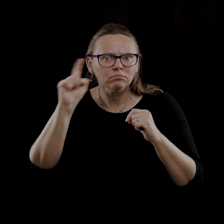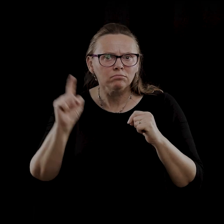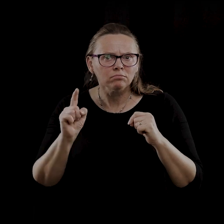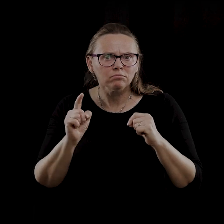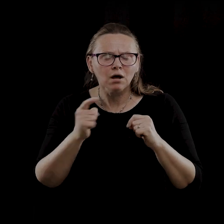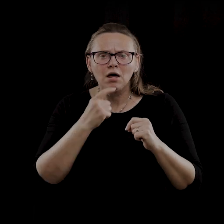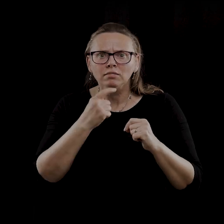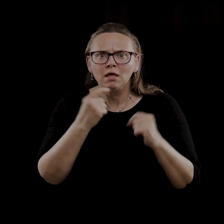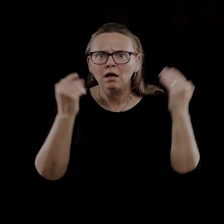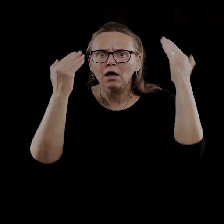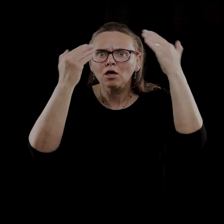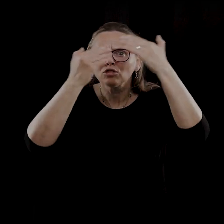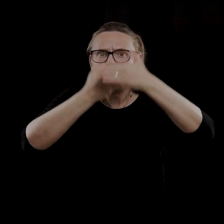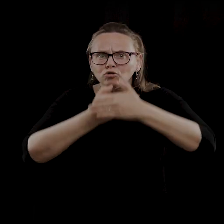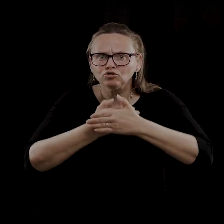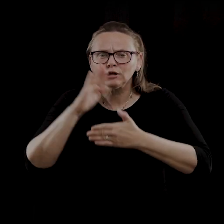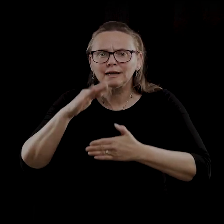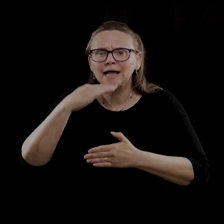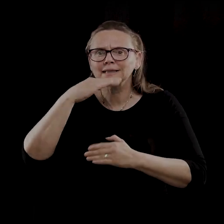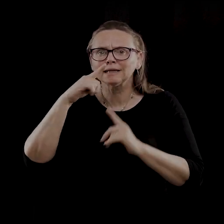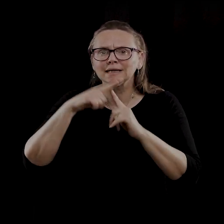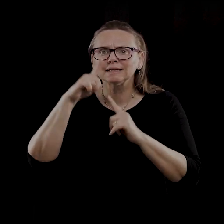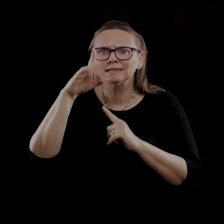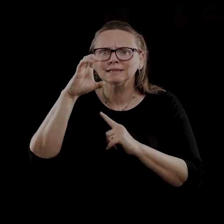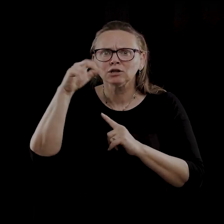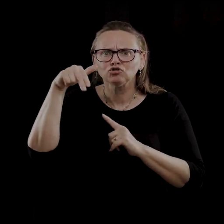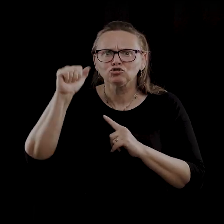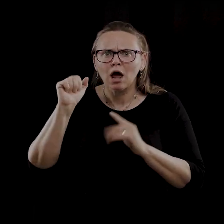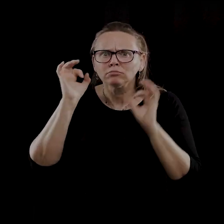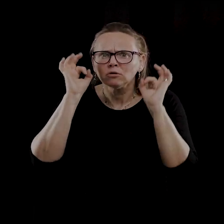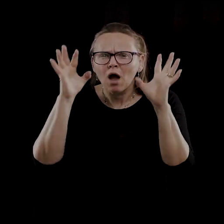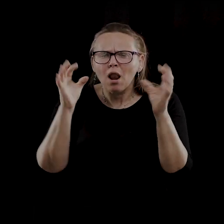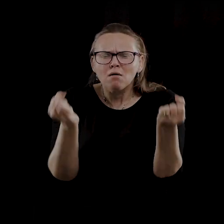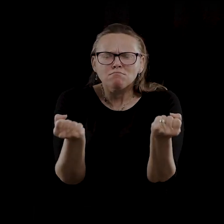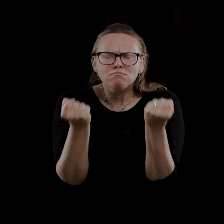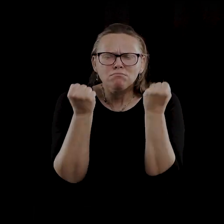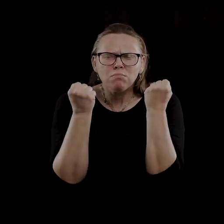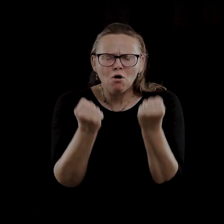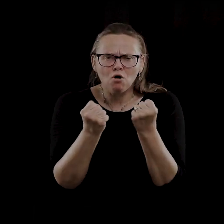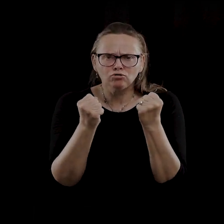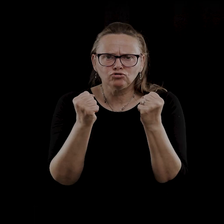Neke noči se je nad Stično razdivjala silna nevihta.